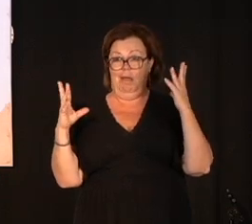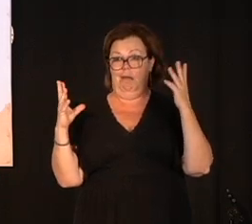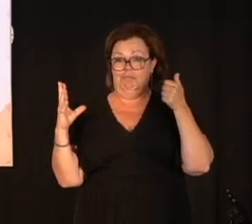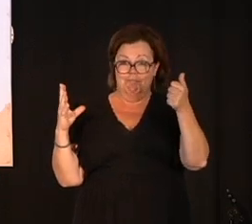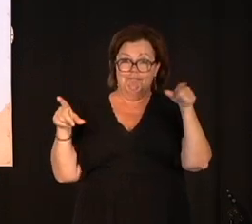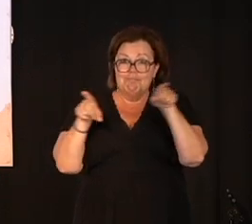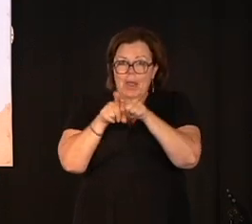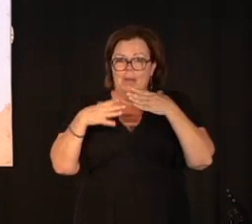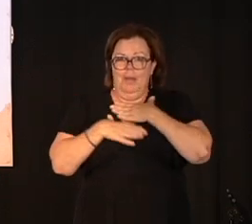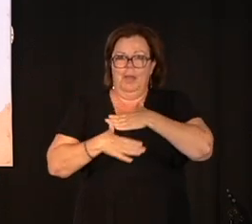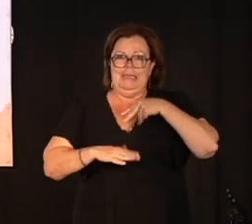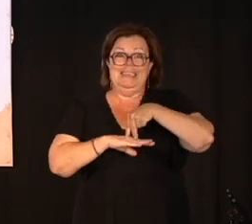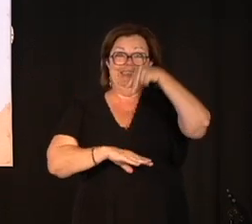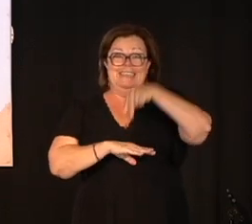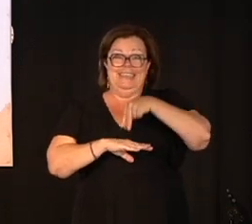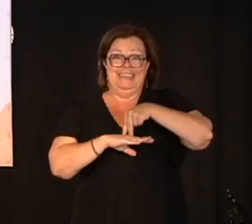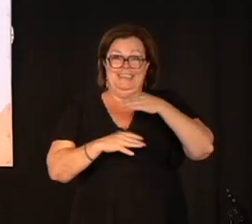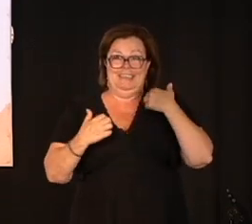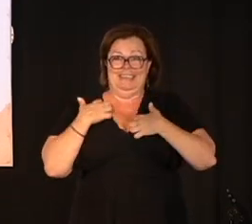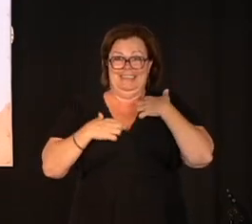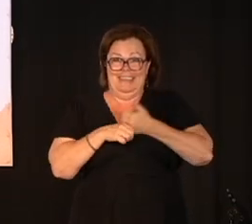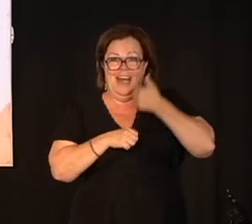cas, j'ai hâte déjà d'être à l'année prochaine. Merci beaucoup.